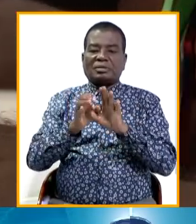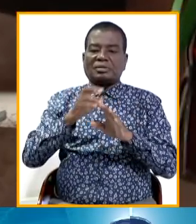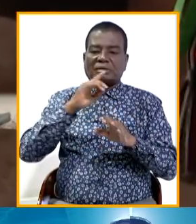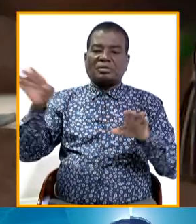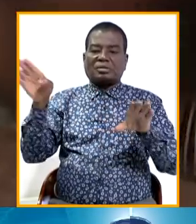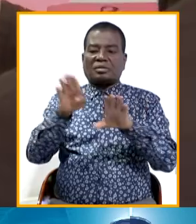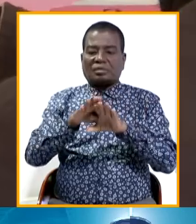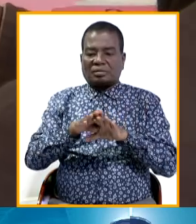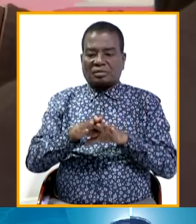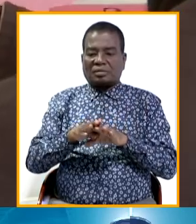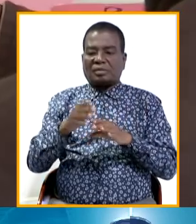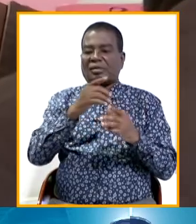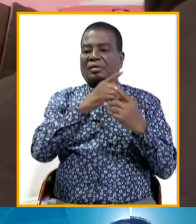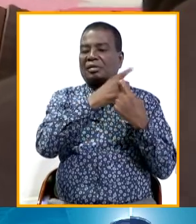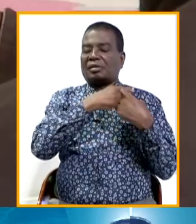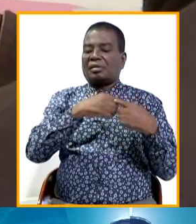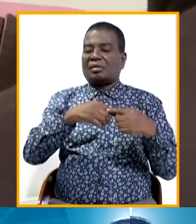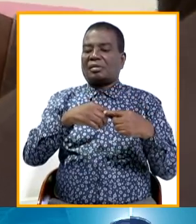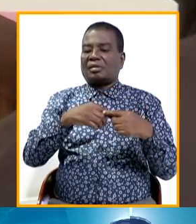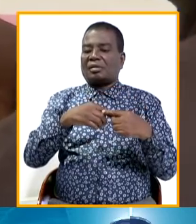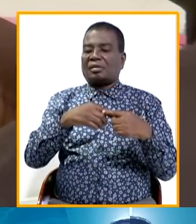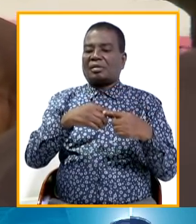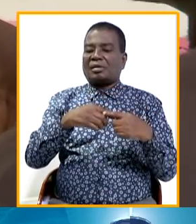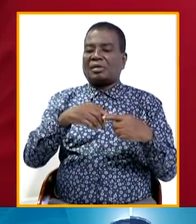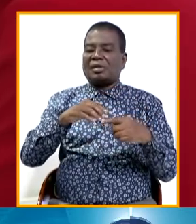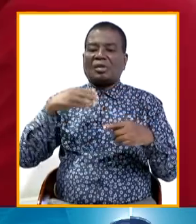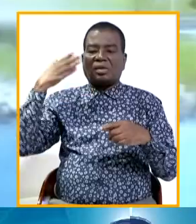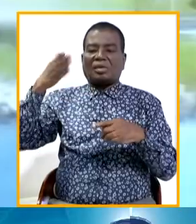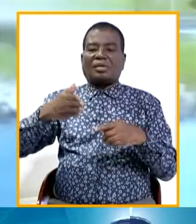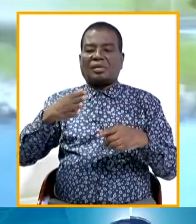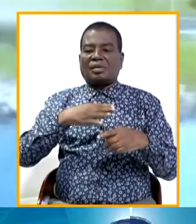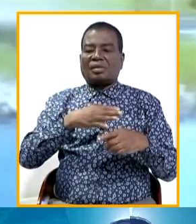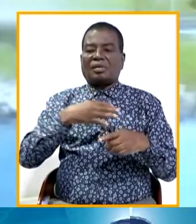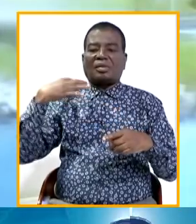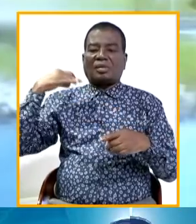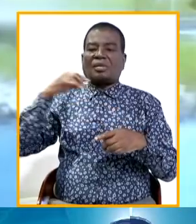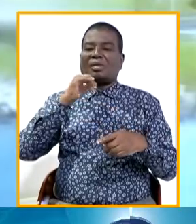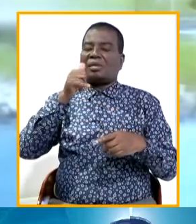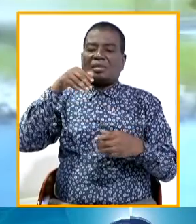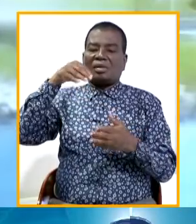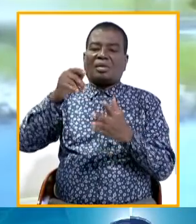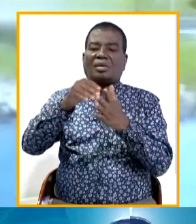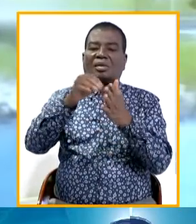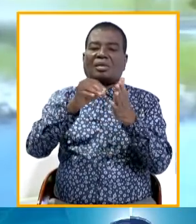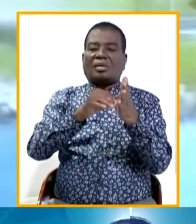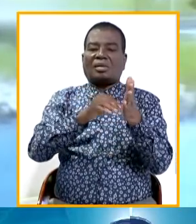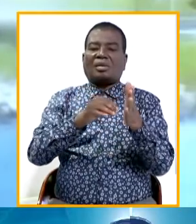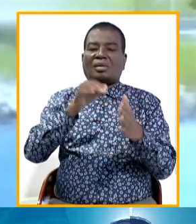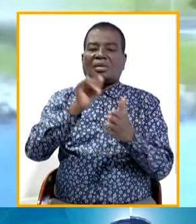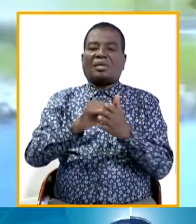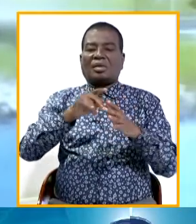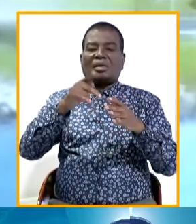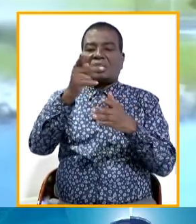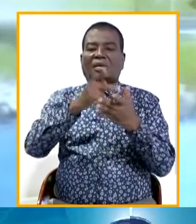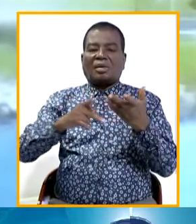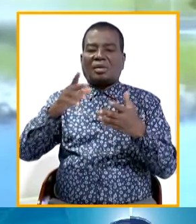sont refermées alors que les futurs candidats déjà à l'intérieur n'étaient pas encore enregistrés. Une chose est sûre, cette page de